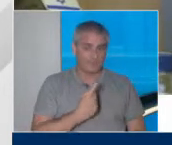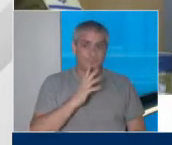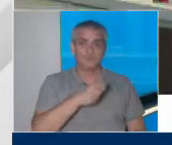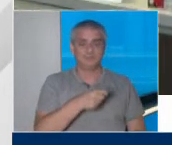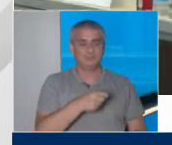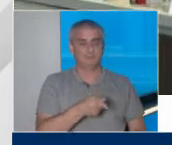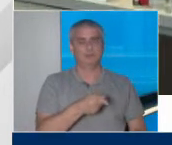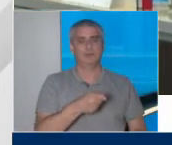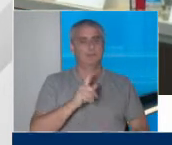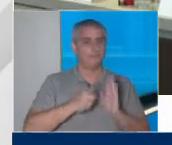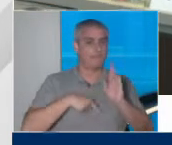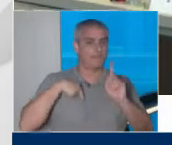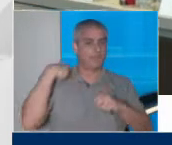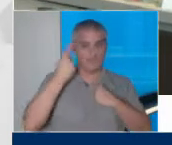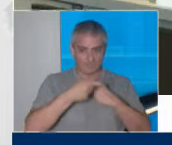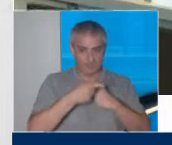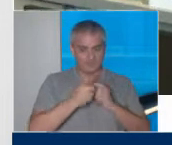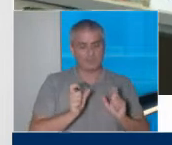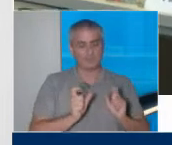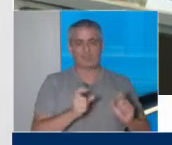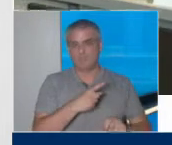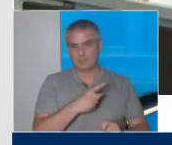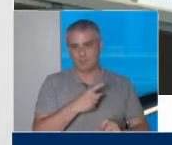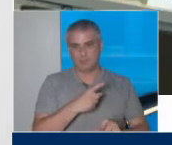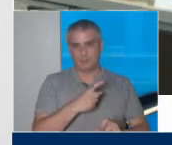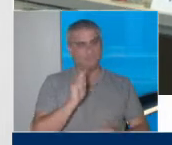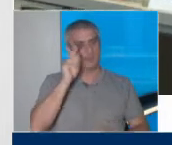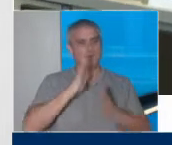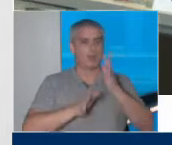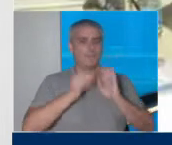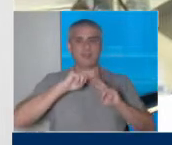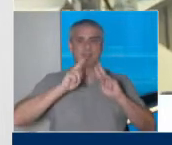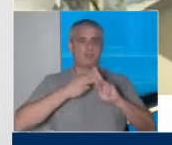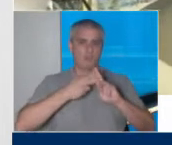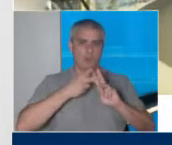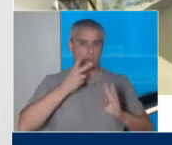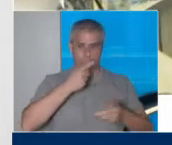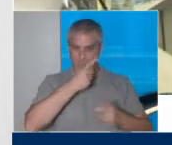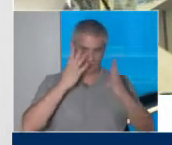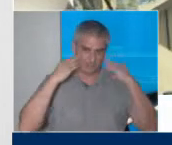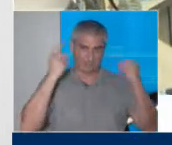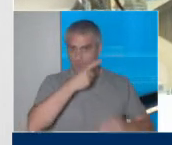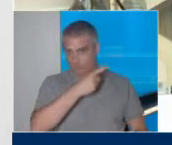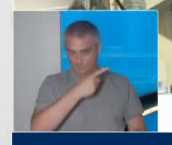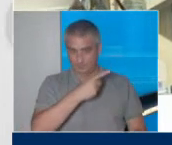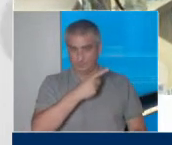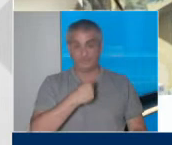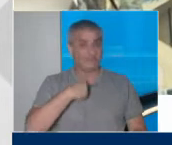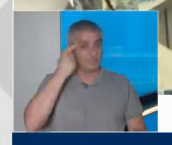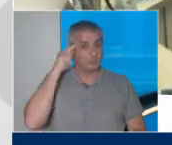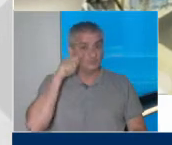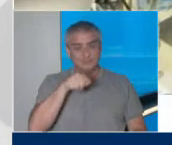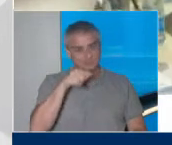שהיא זו שבפעם הבאה תמנע הליכה לבית דין הבינלאומי בהג. ואני חושב